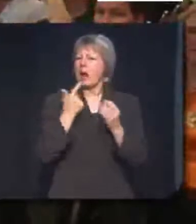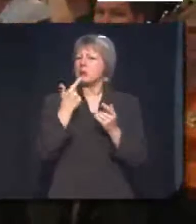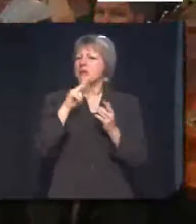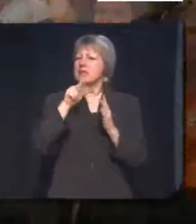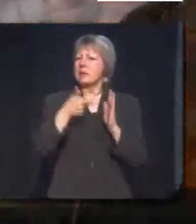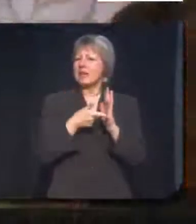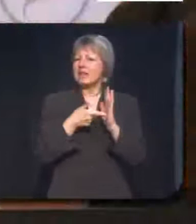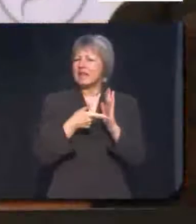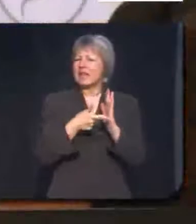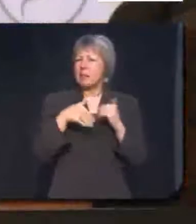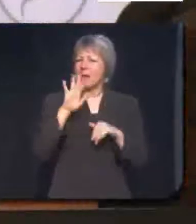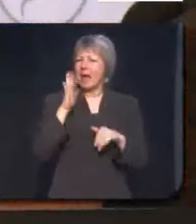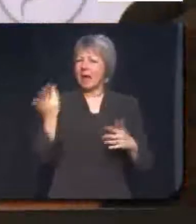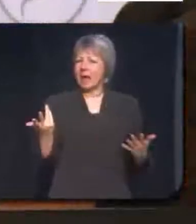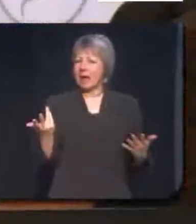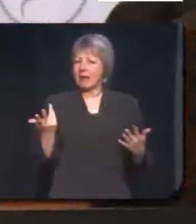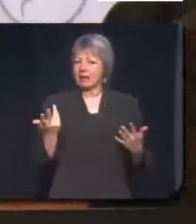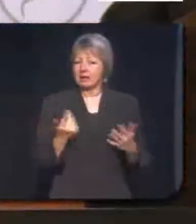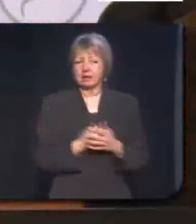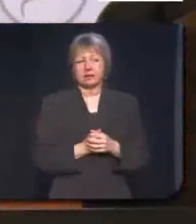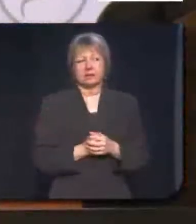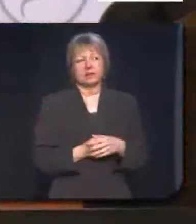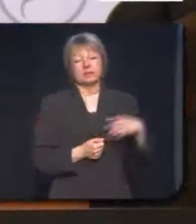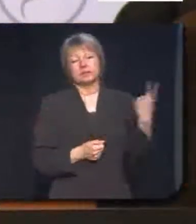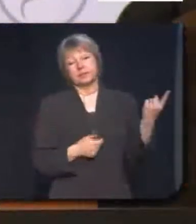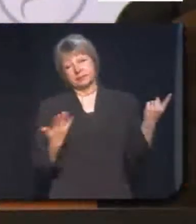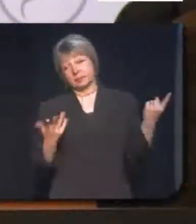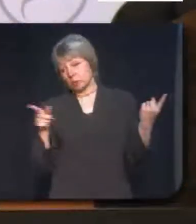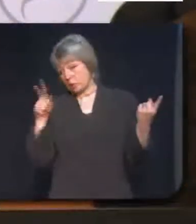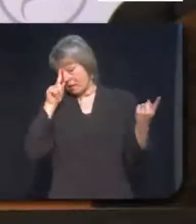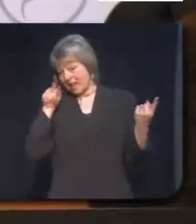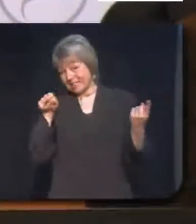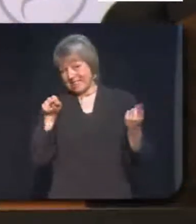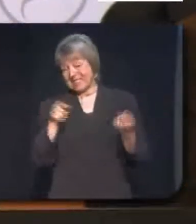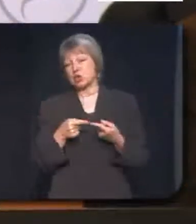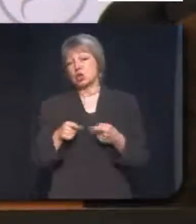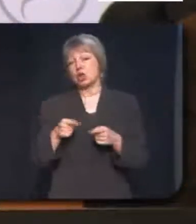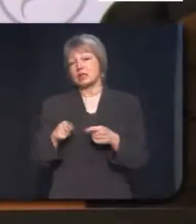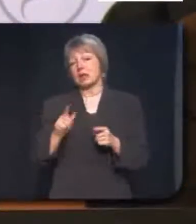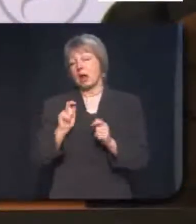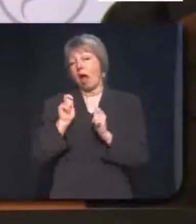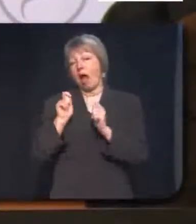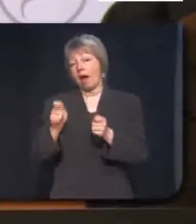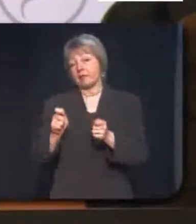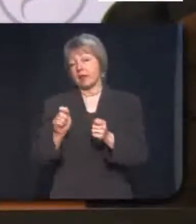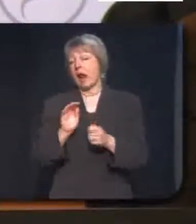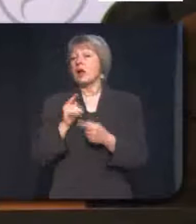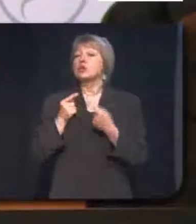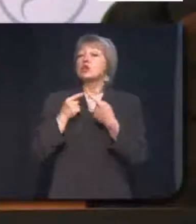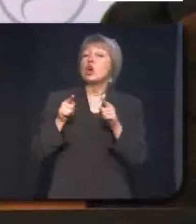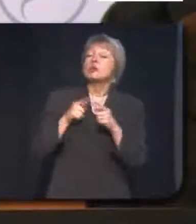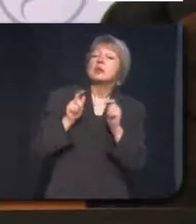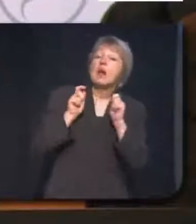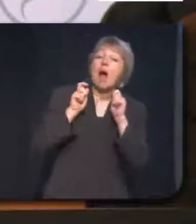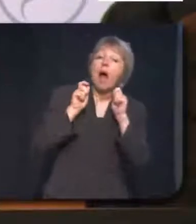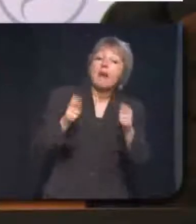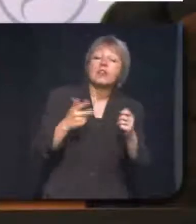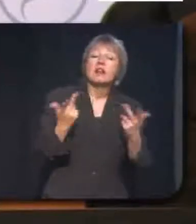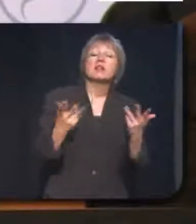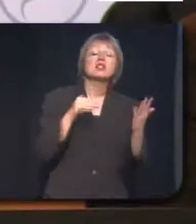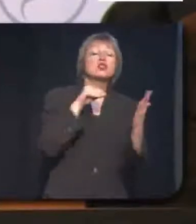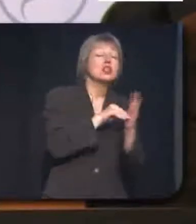ermore lang sie wissen dass das an sonstige Antrag ist und was steht über sonstige Anträge im